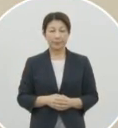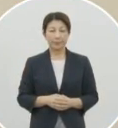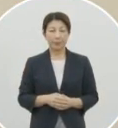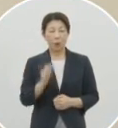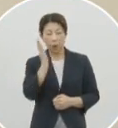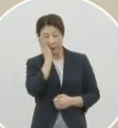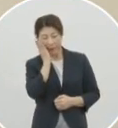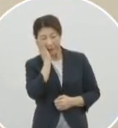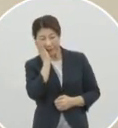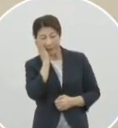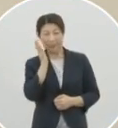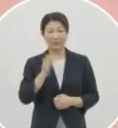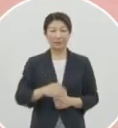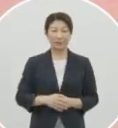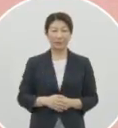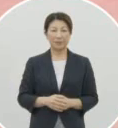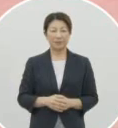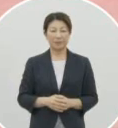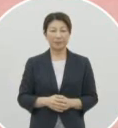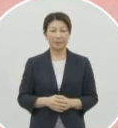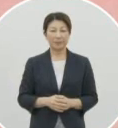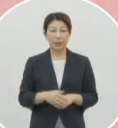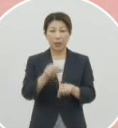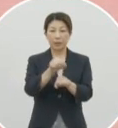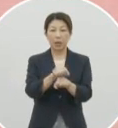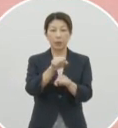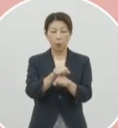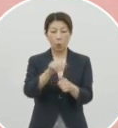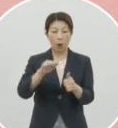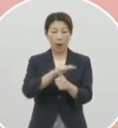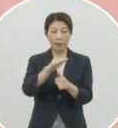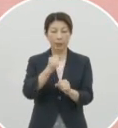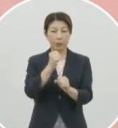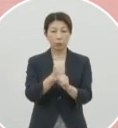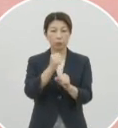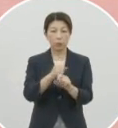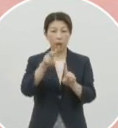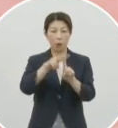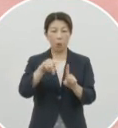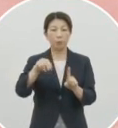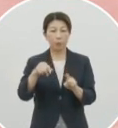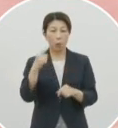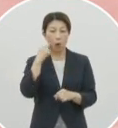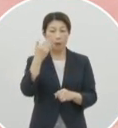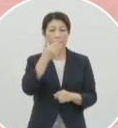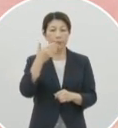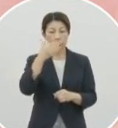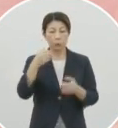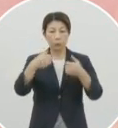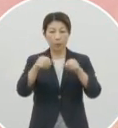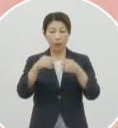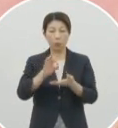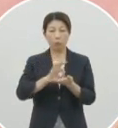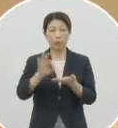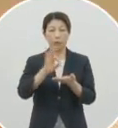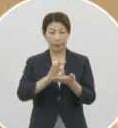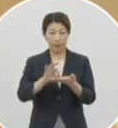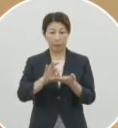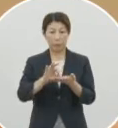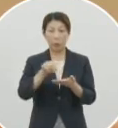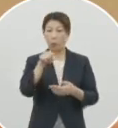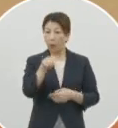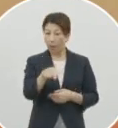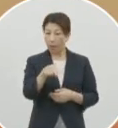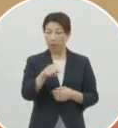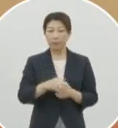ん、おいしい。 生地に愛知県産の小麦粉、蜂蜜、卵を使っているこのパ